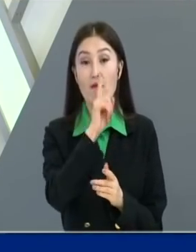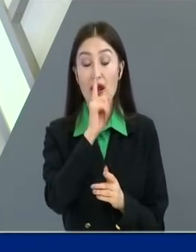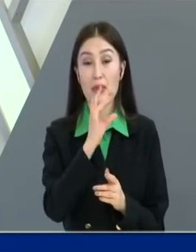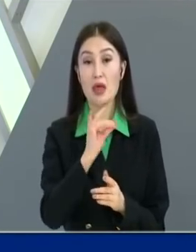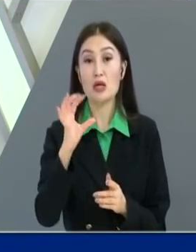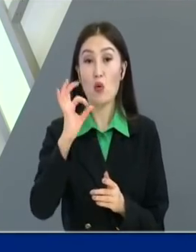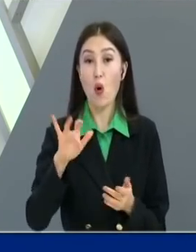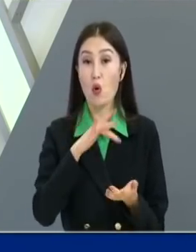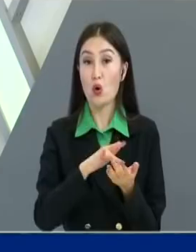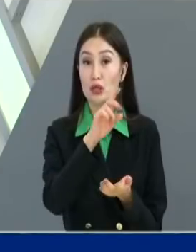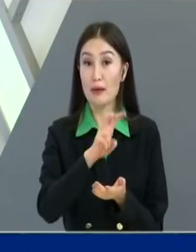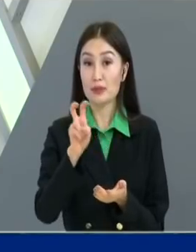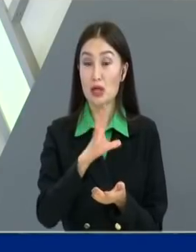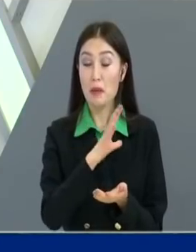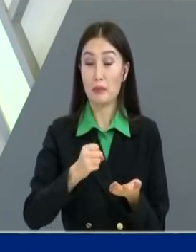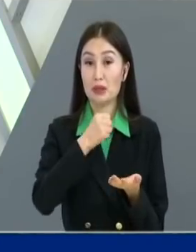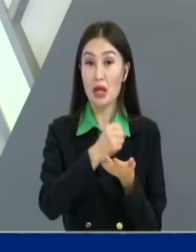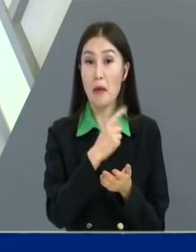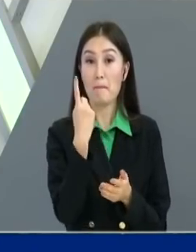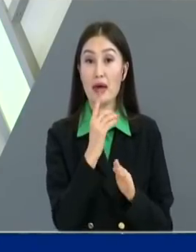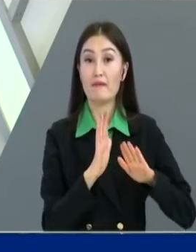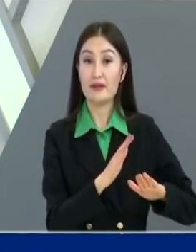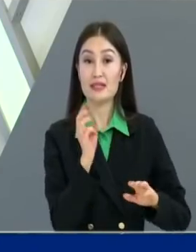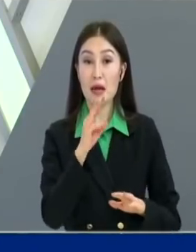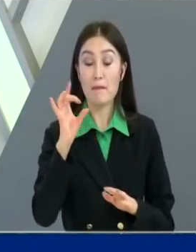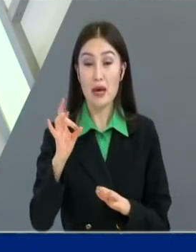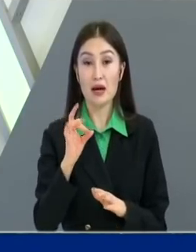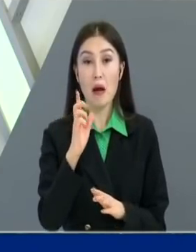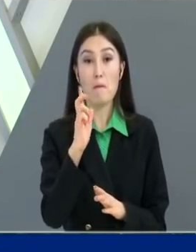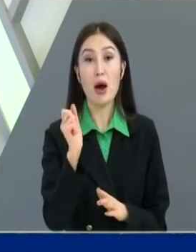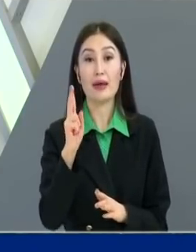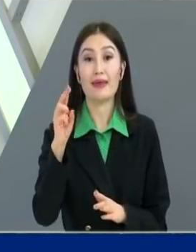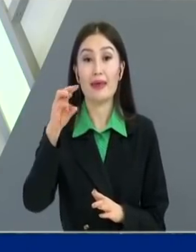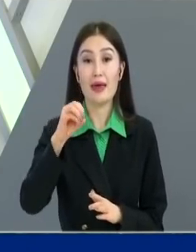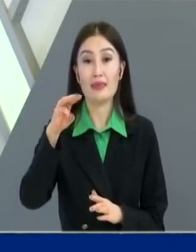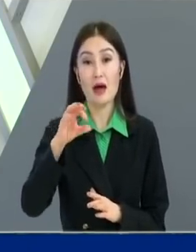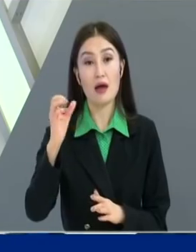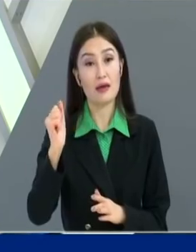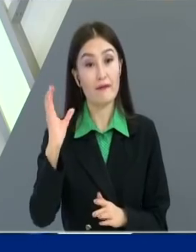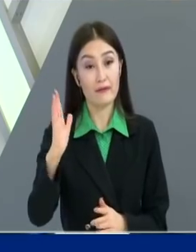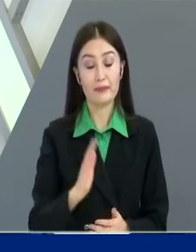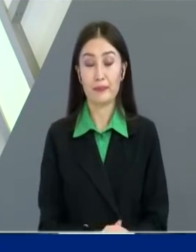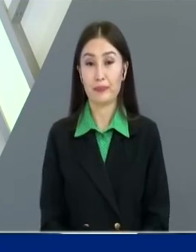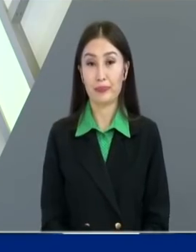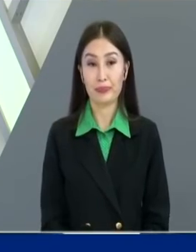мэра города Бишкек был назначен первый вице-мэр Алмаз Бакитаев.